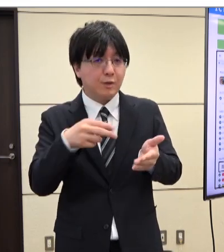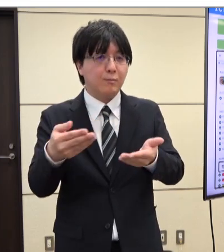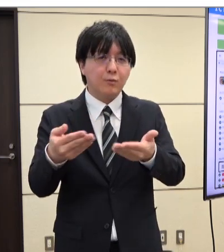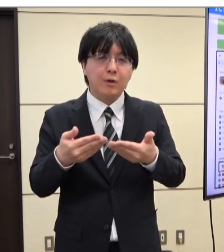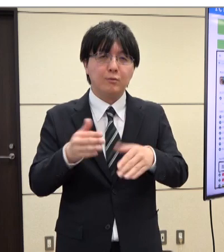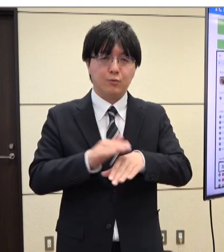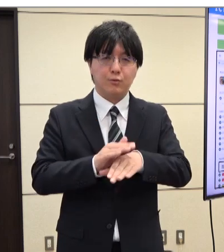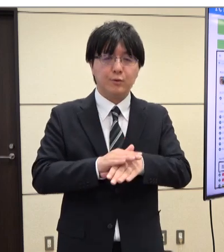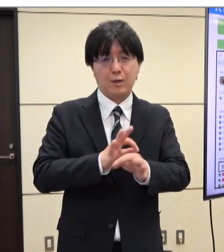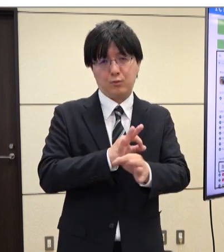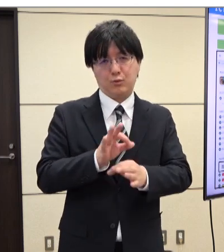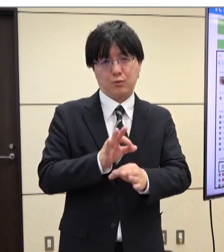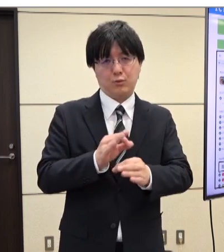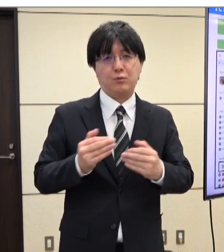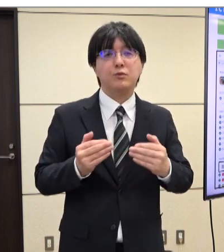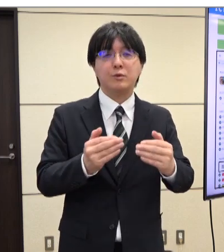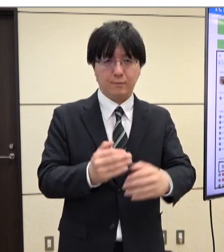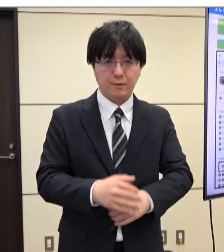ています。